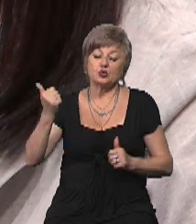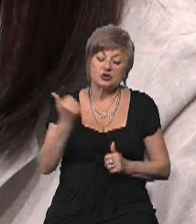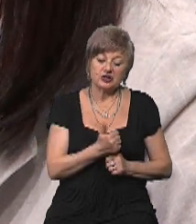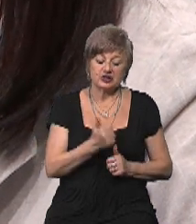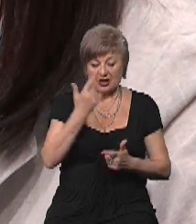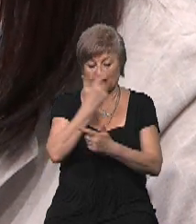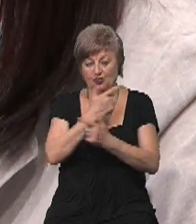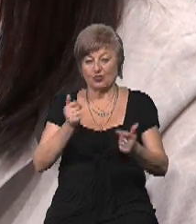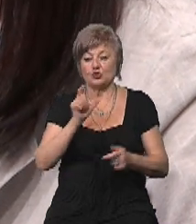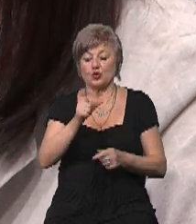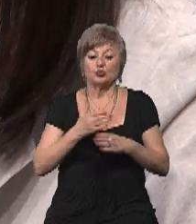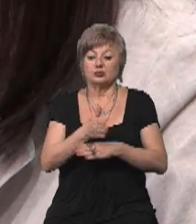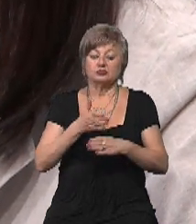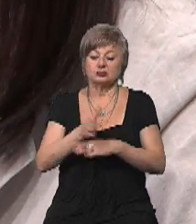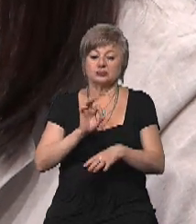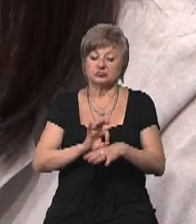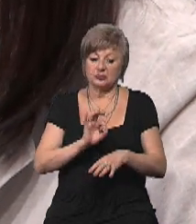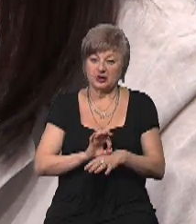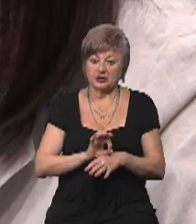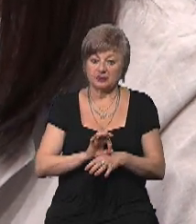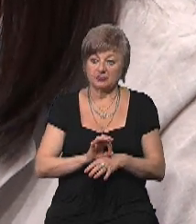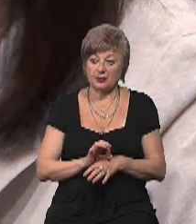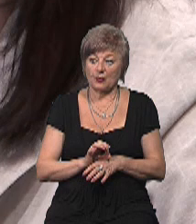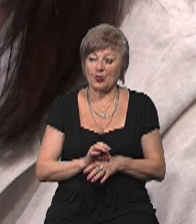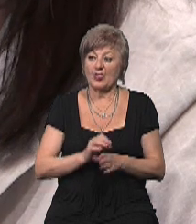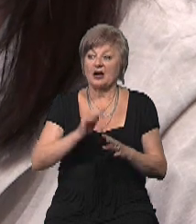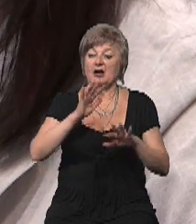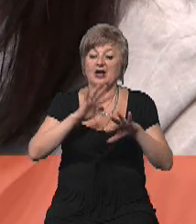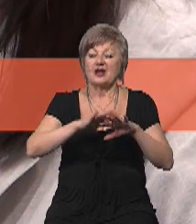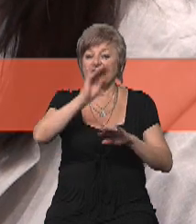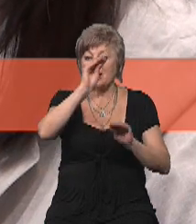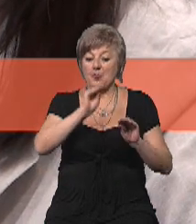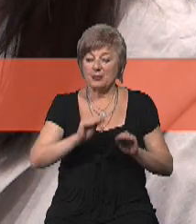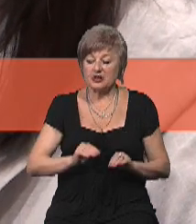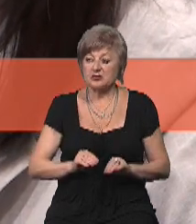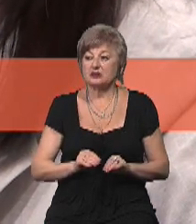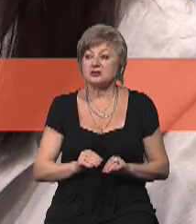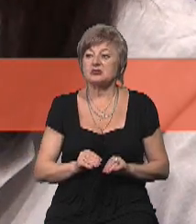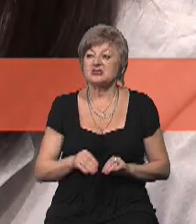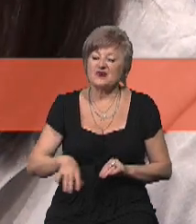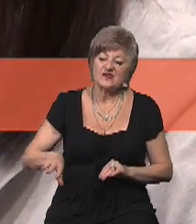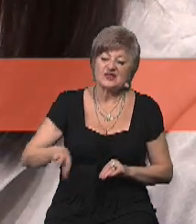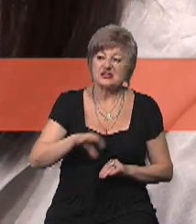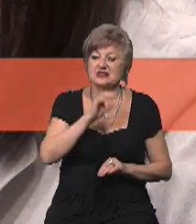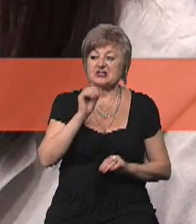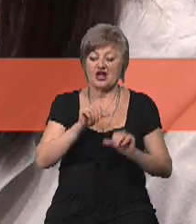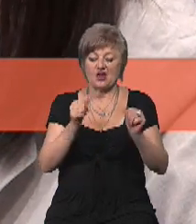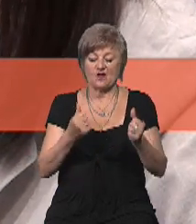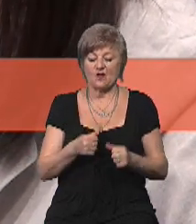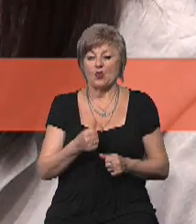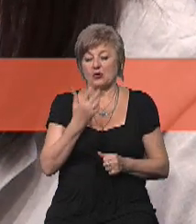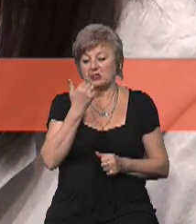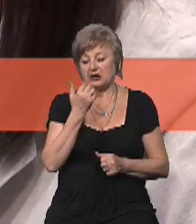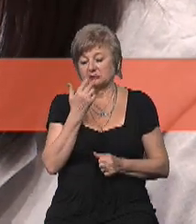звернення населення міста з алергічними захворюваннями. В таблиці зазначені абсолютно всі форми